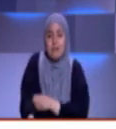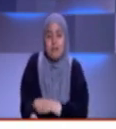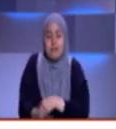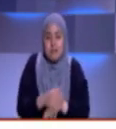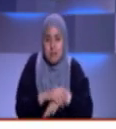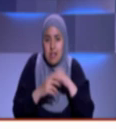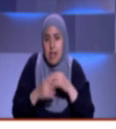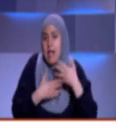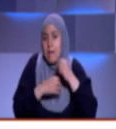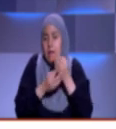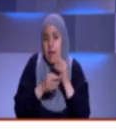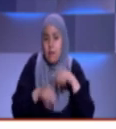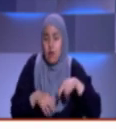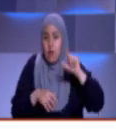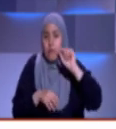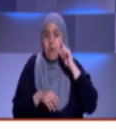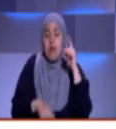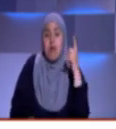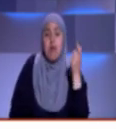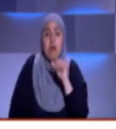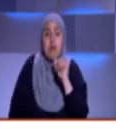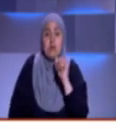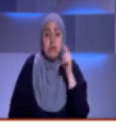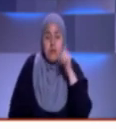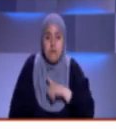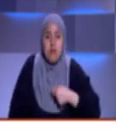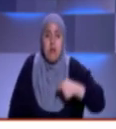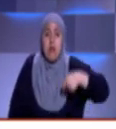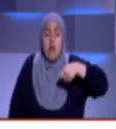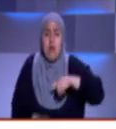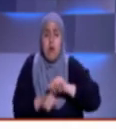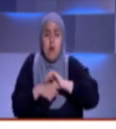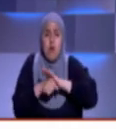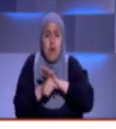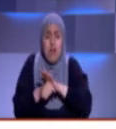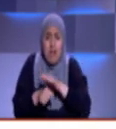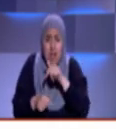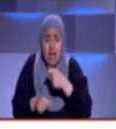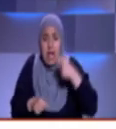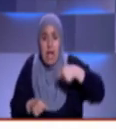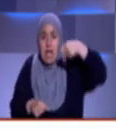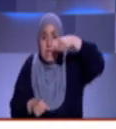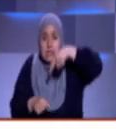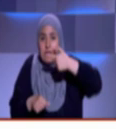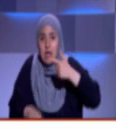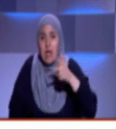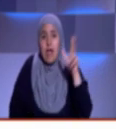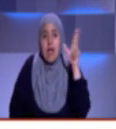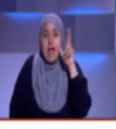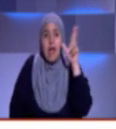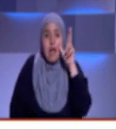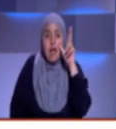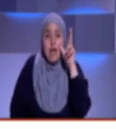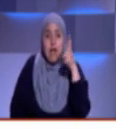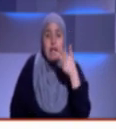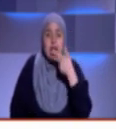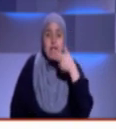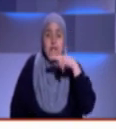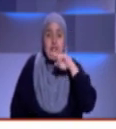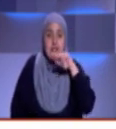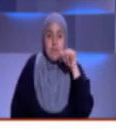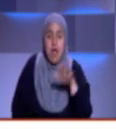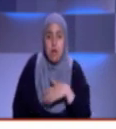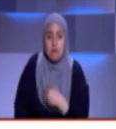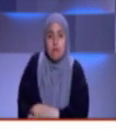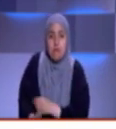الأمين العام للأمم المتحدة حذر من جائحة أكثر خطورة، وهي جائحة الشائعات ومحاولة استغلالها